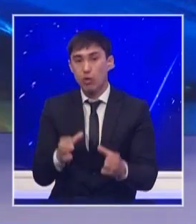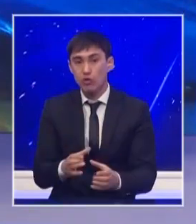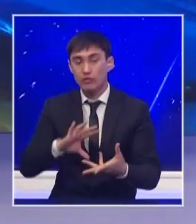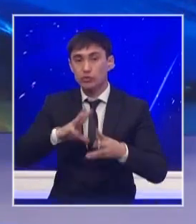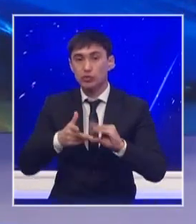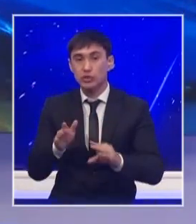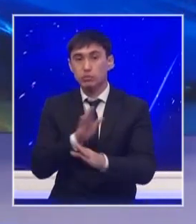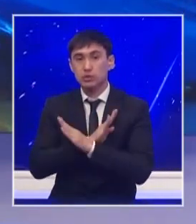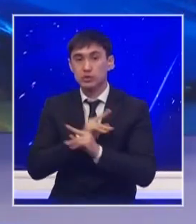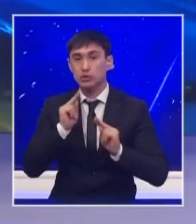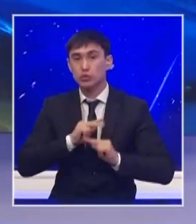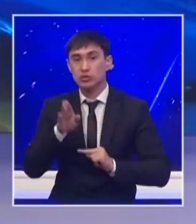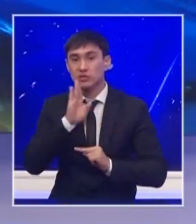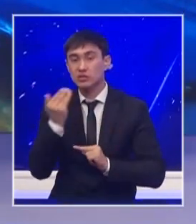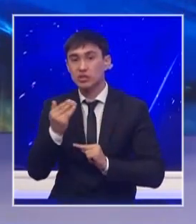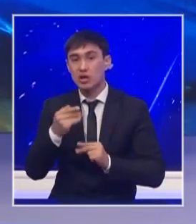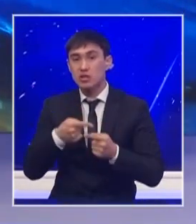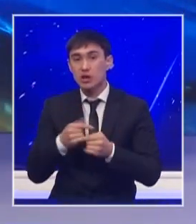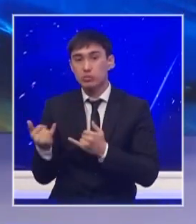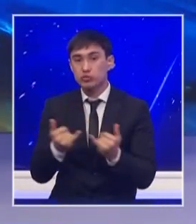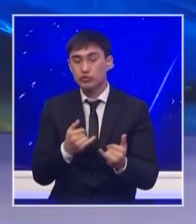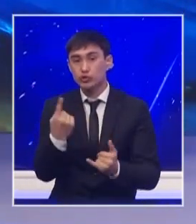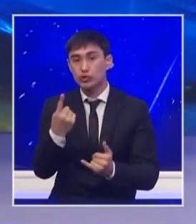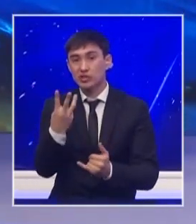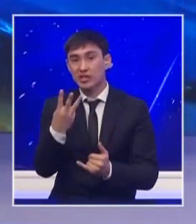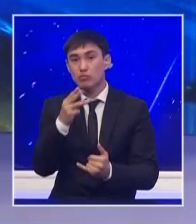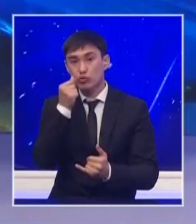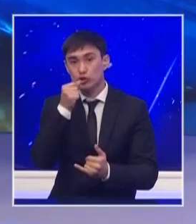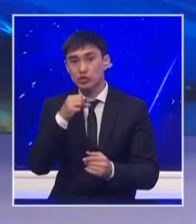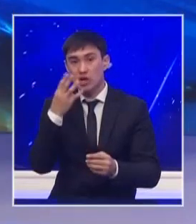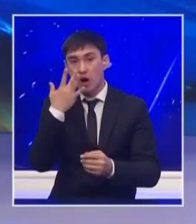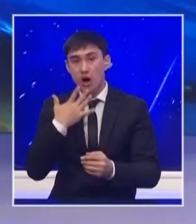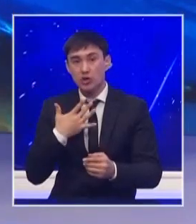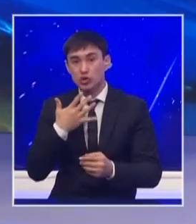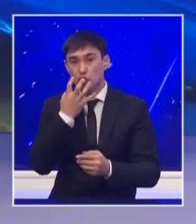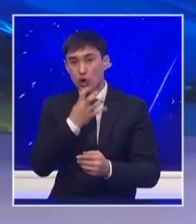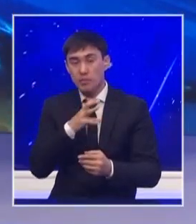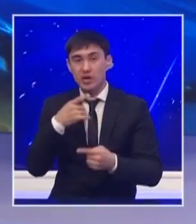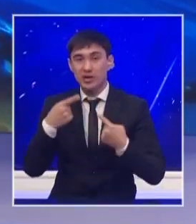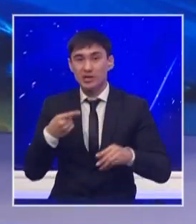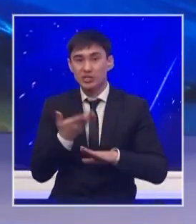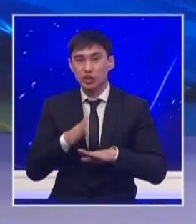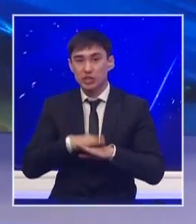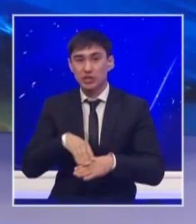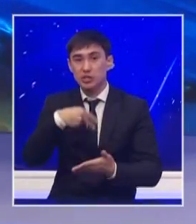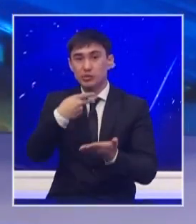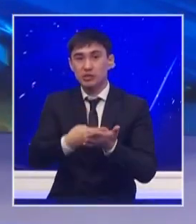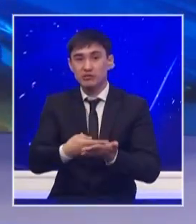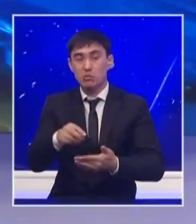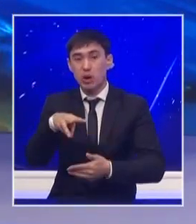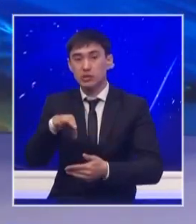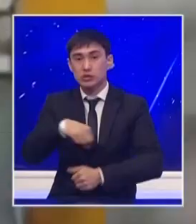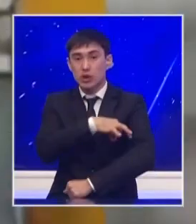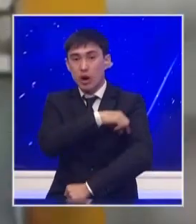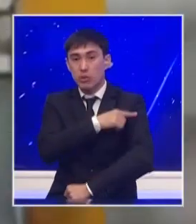происшествия скончалась сотрудница станции техобслуживания и еще трое мужчин с ожогами различной степени тяжести госпитализированы в